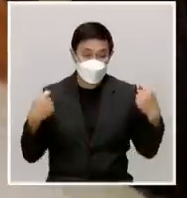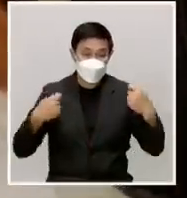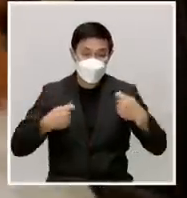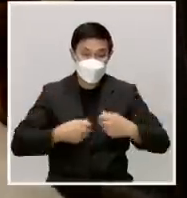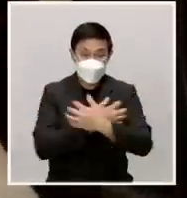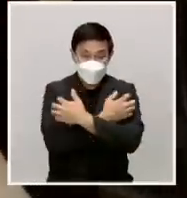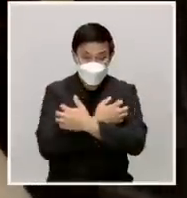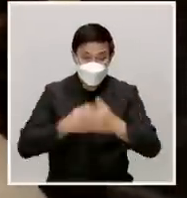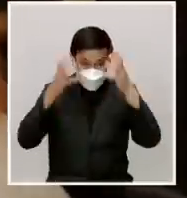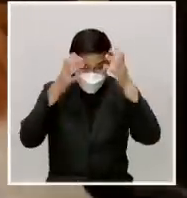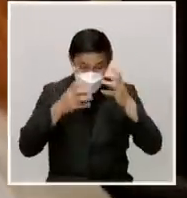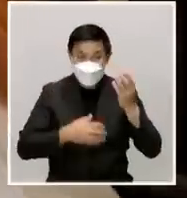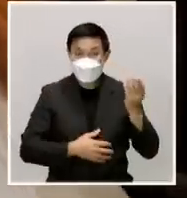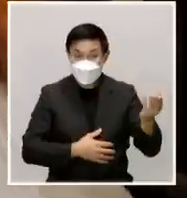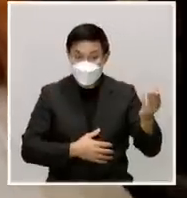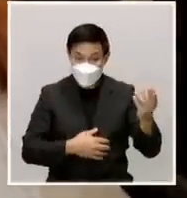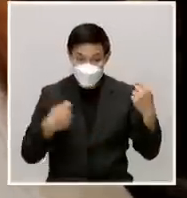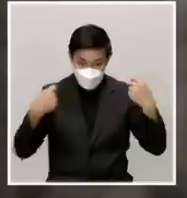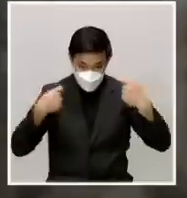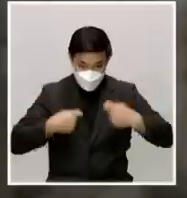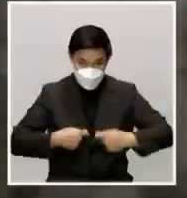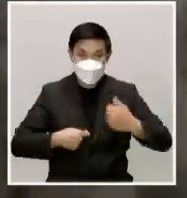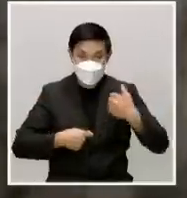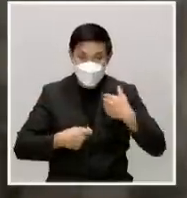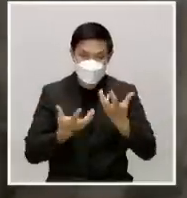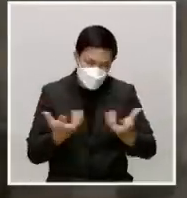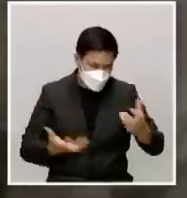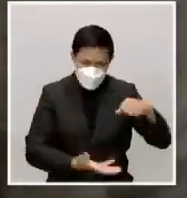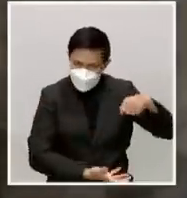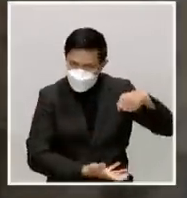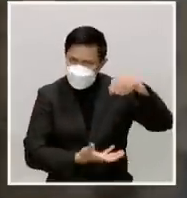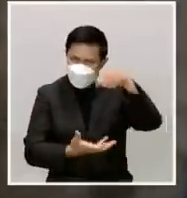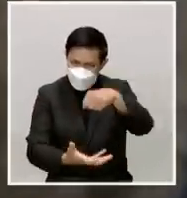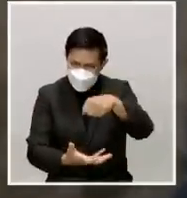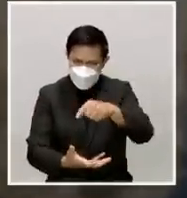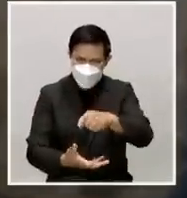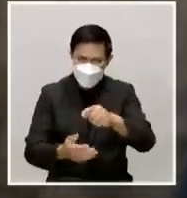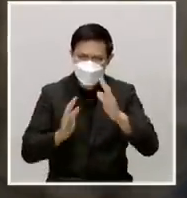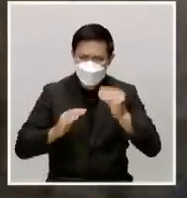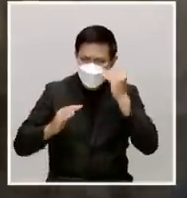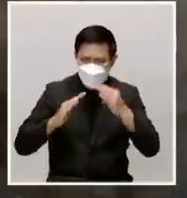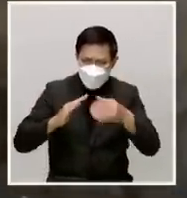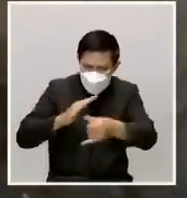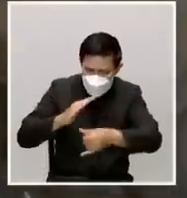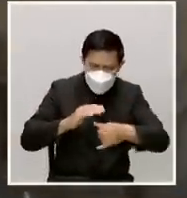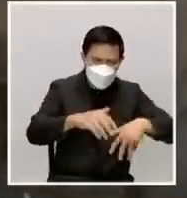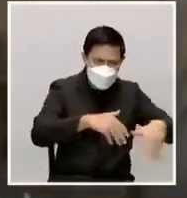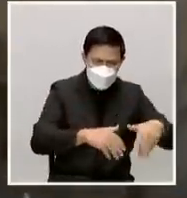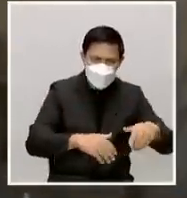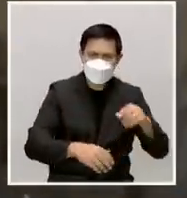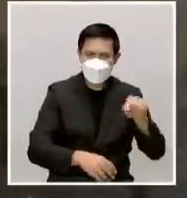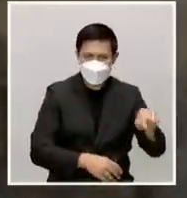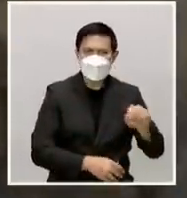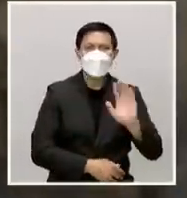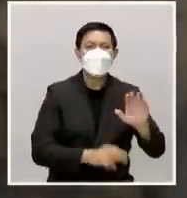อตรูปหมีแบบนี้ค่ะสจ.ทองใบก็แต่งตัวแบบนี้เลยนำสิ่งของไปมอบให้กับผู้กักตัวอยู่ตามบ้านและชุมชนในพื้น